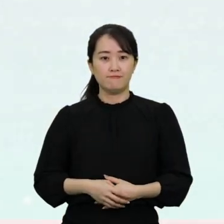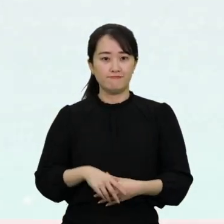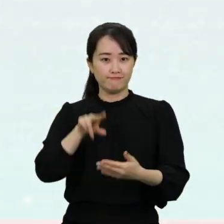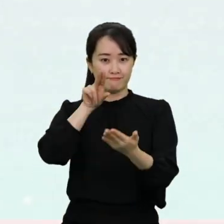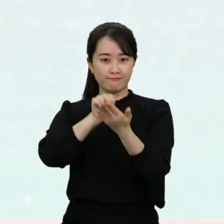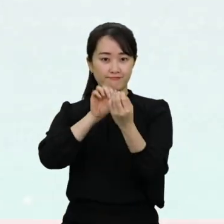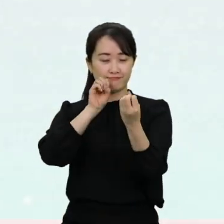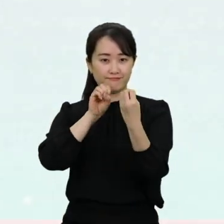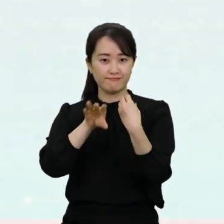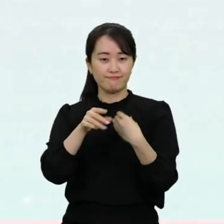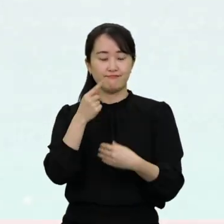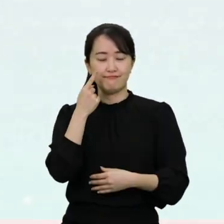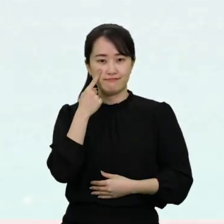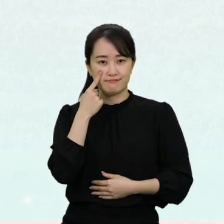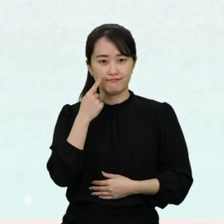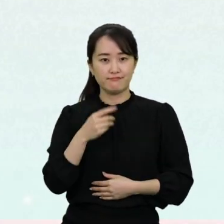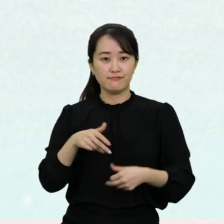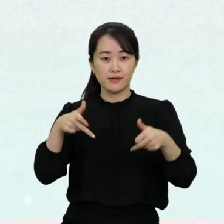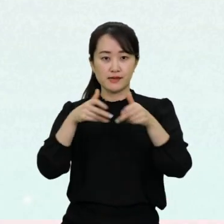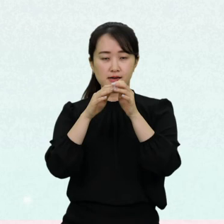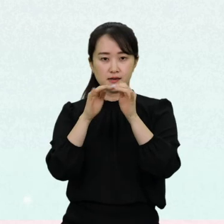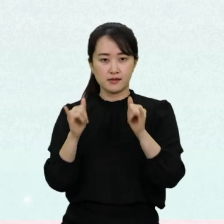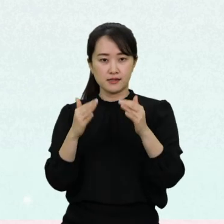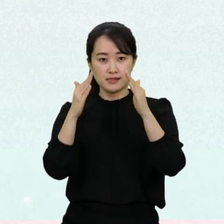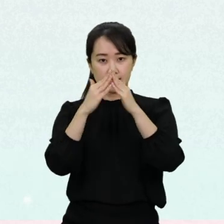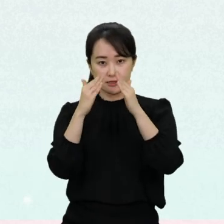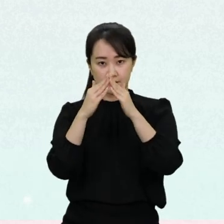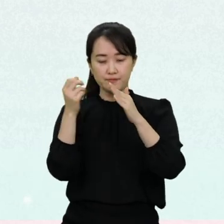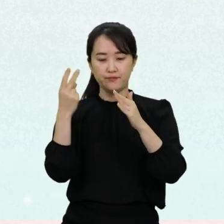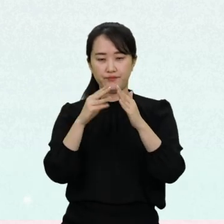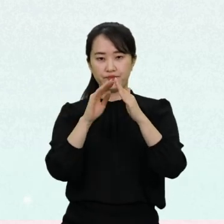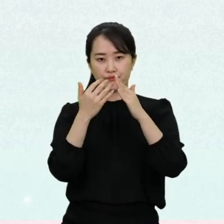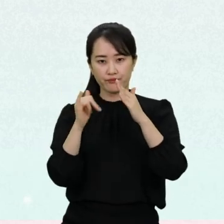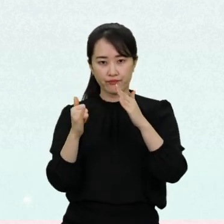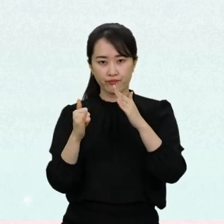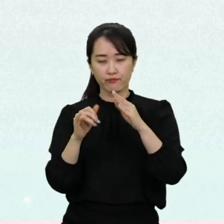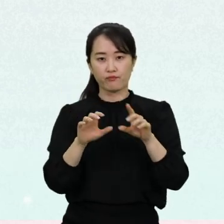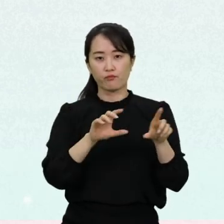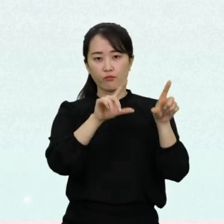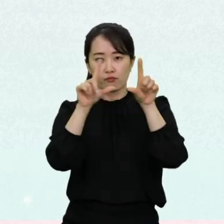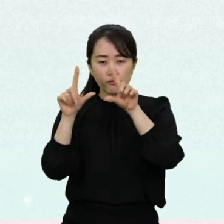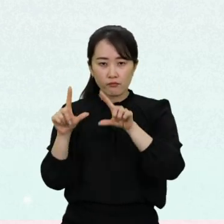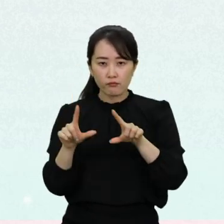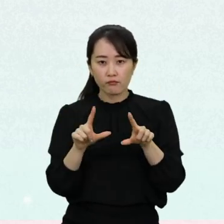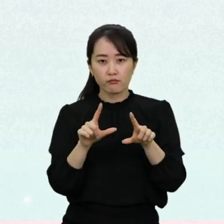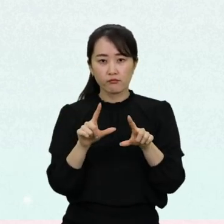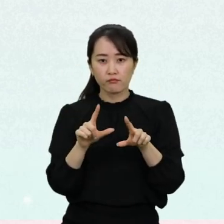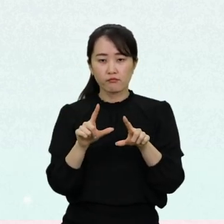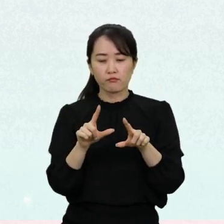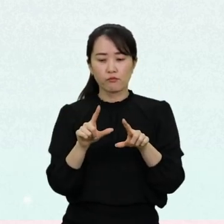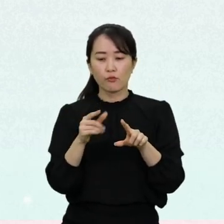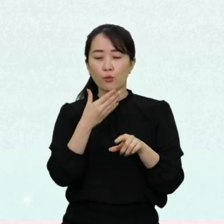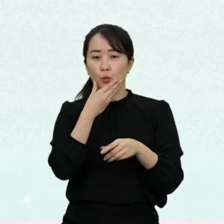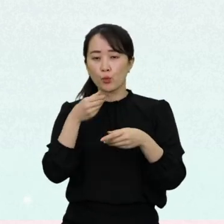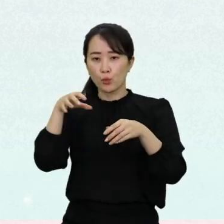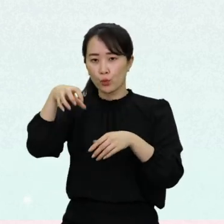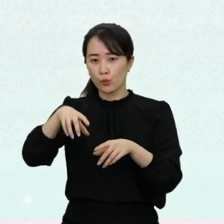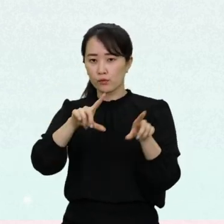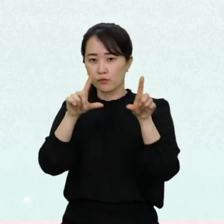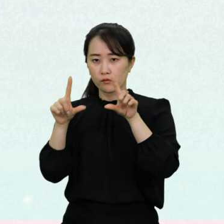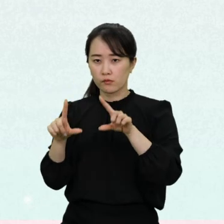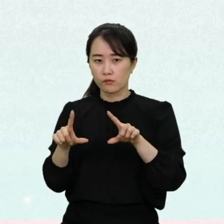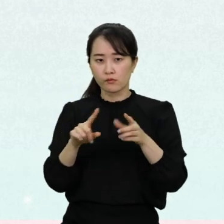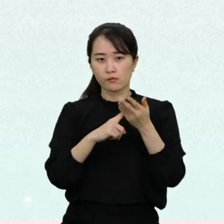퀴즈를 풀어볼까요? 장애인은 거주지 또는 가족과 사는지 복지시설에 살고 있는지 등을